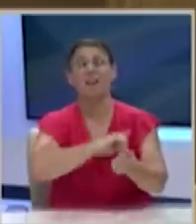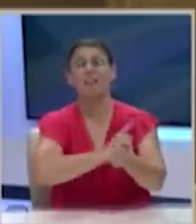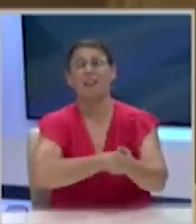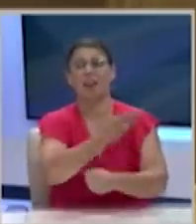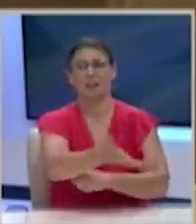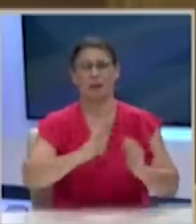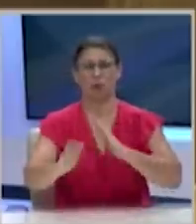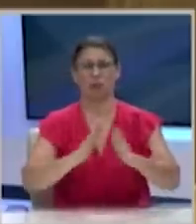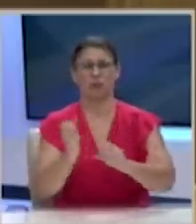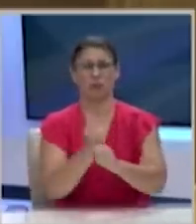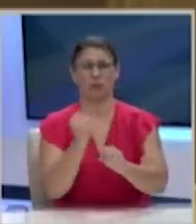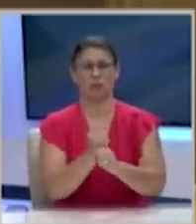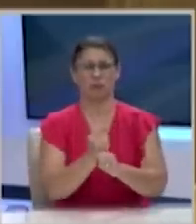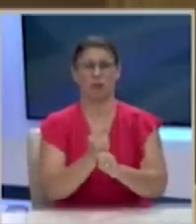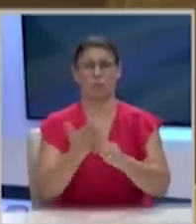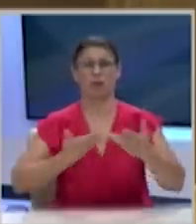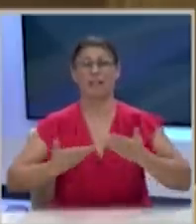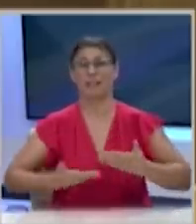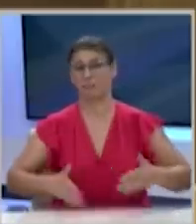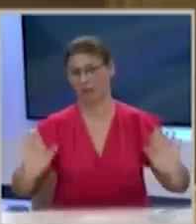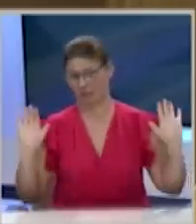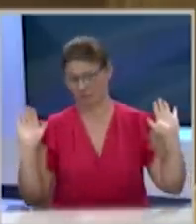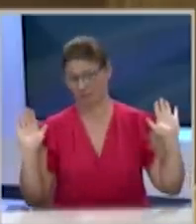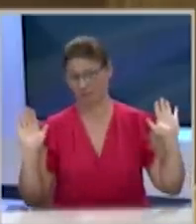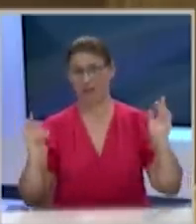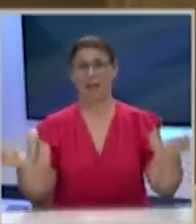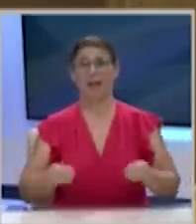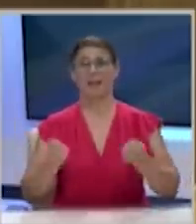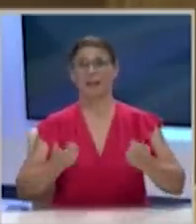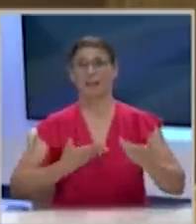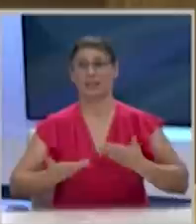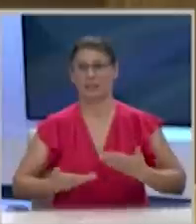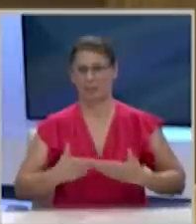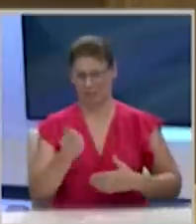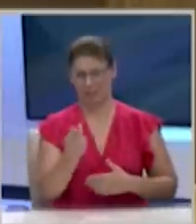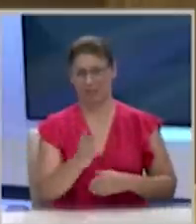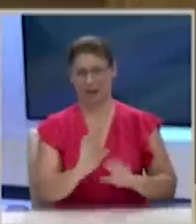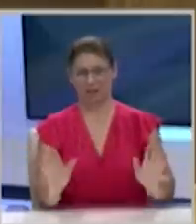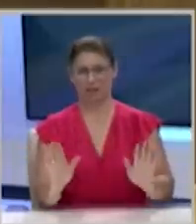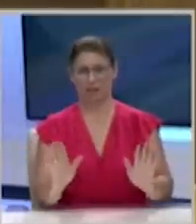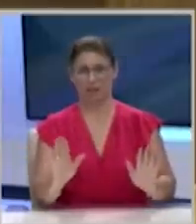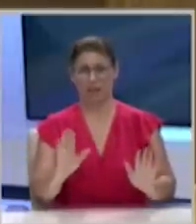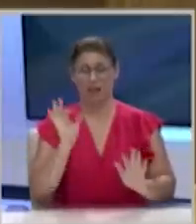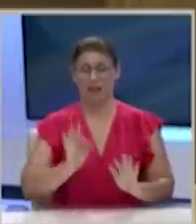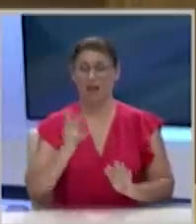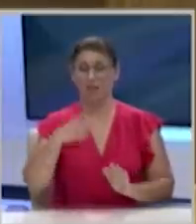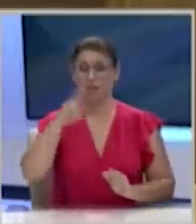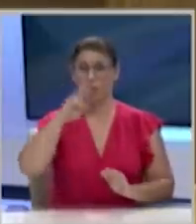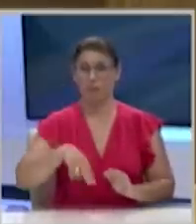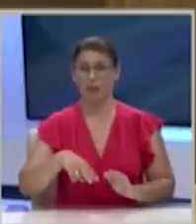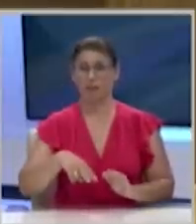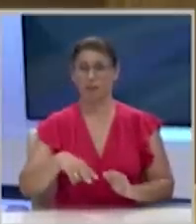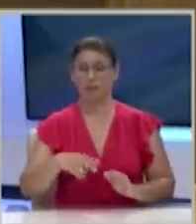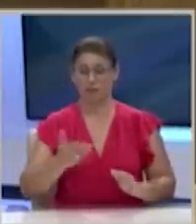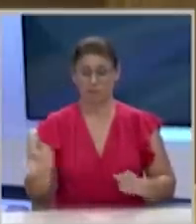να προστατεύσετε τους εργαζόμενους από τα ατυχήματα. Τα εργατικά ατυχήματα τα μετράτε μέρα παραμέρα?